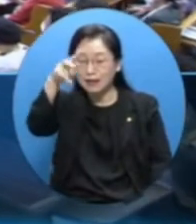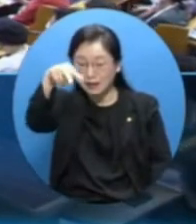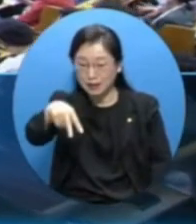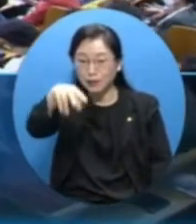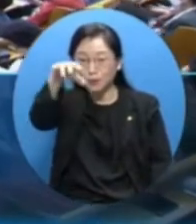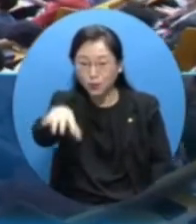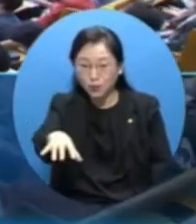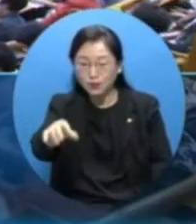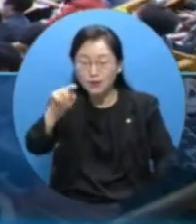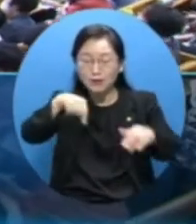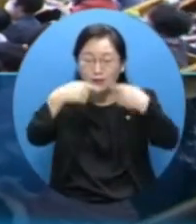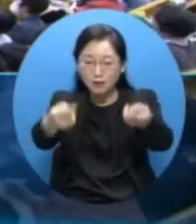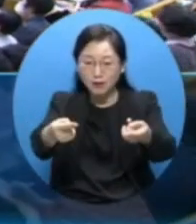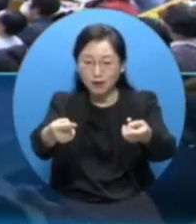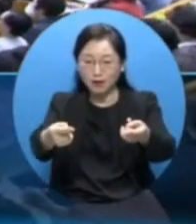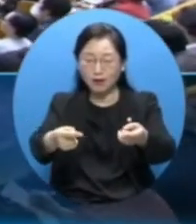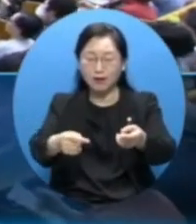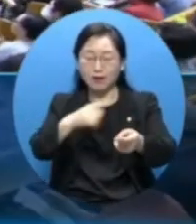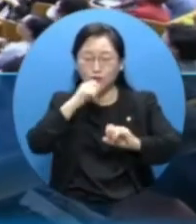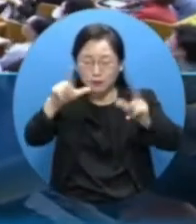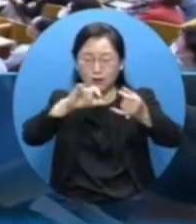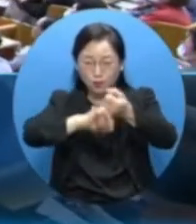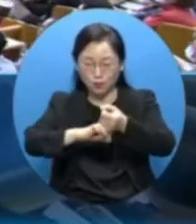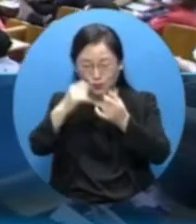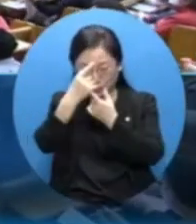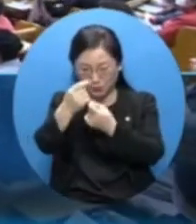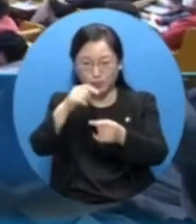회당에 들어가서 성경을 읽으려고 서심해.